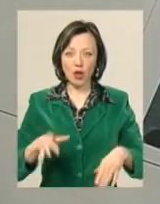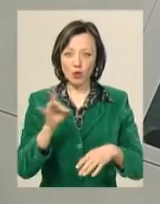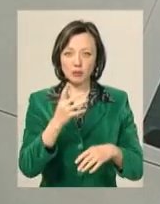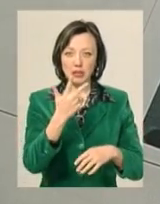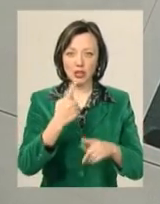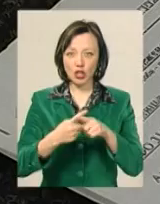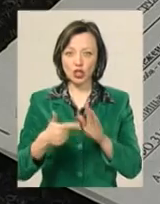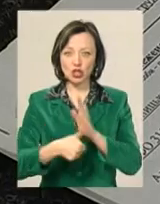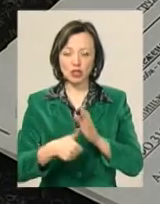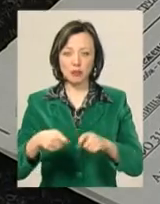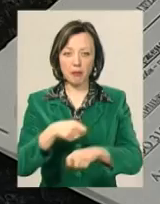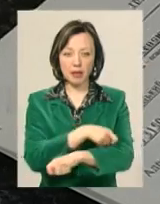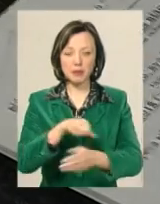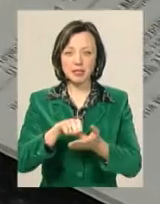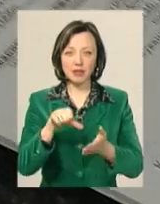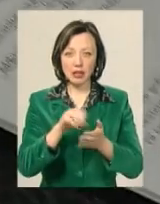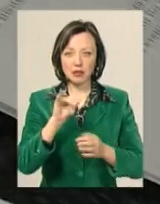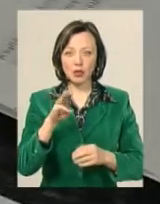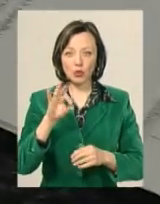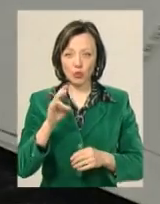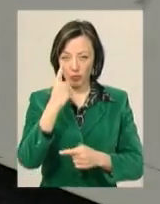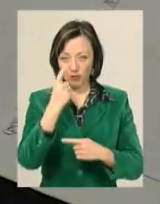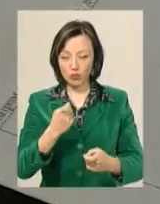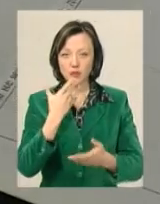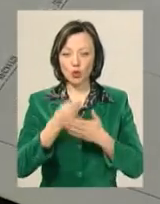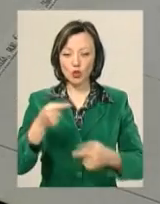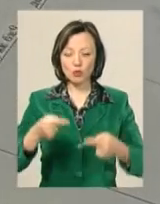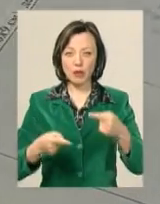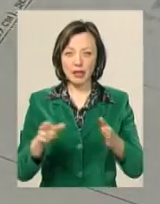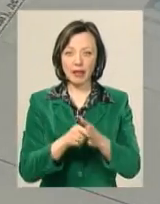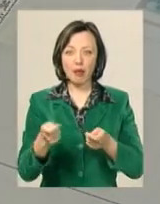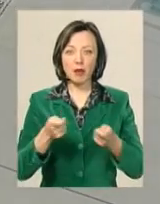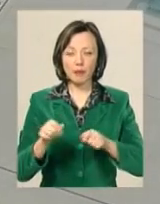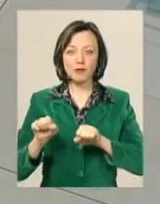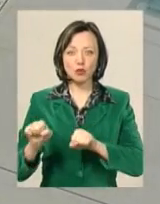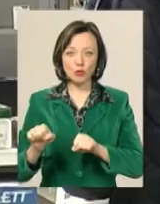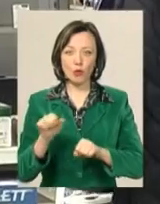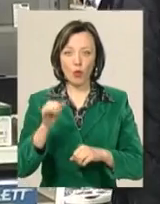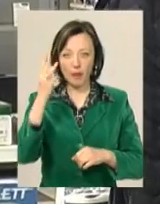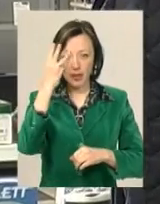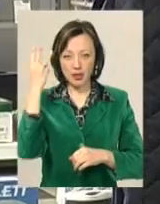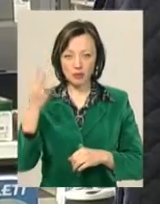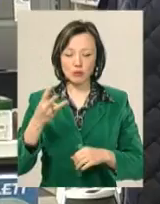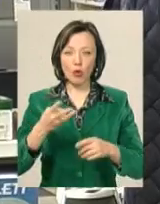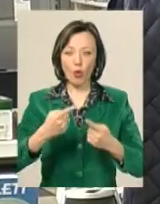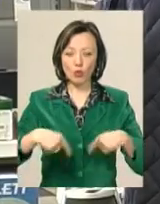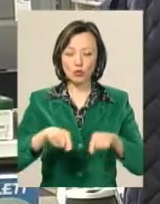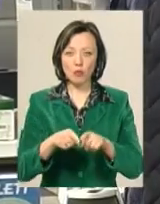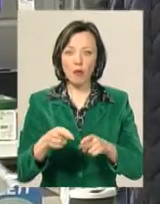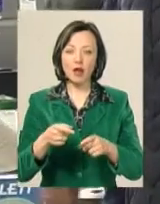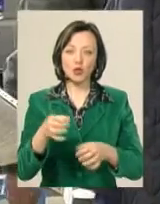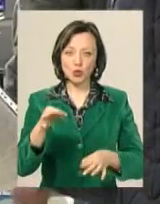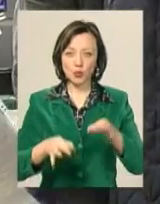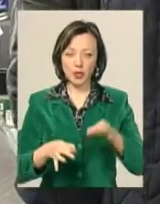3 на 6 метрів. Представники ж Тритону повідомили, свої суперечки з департаментом відстоюватимуть у Хмельницькому окружному адміністративному